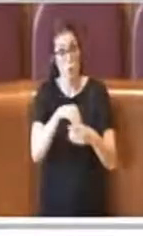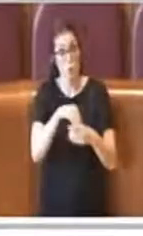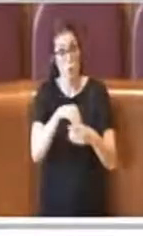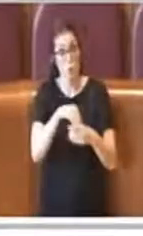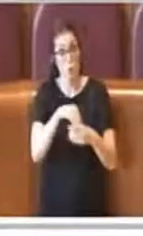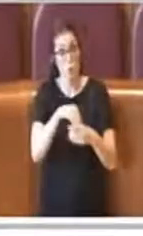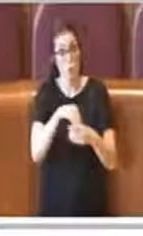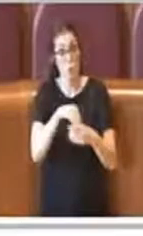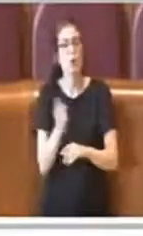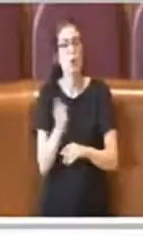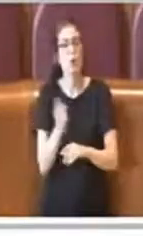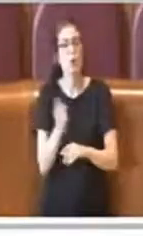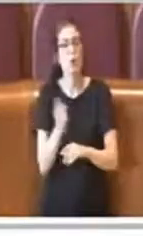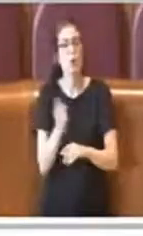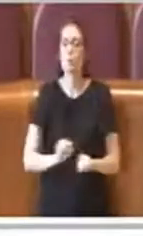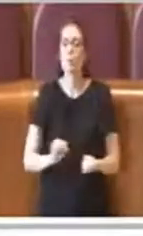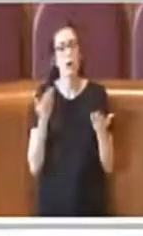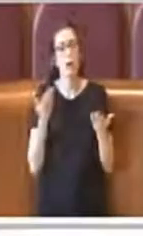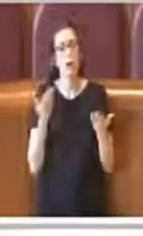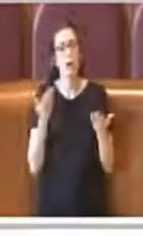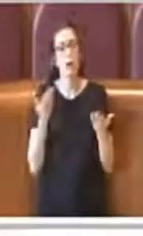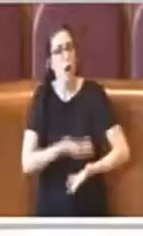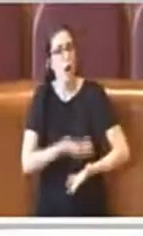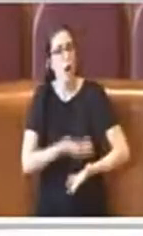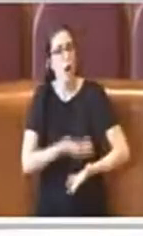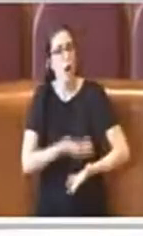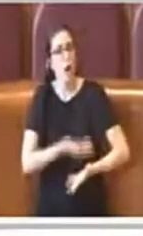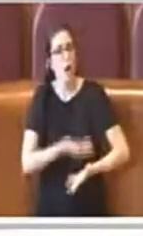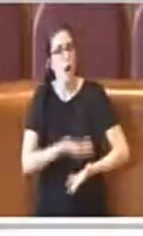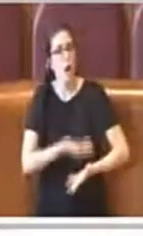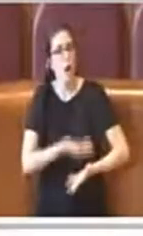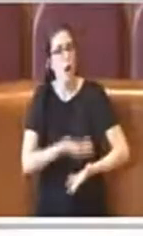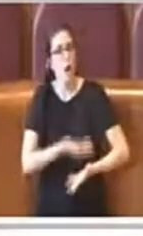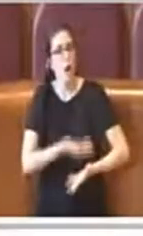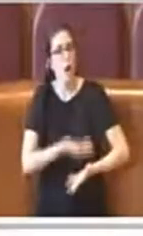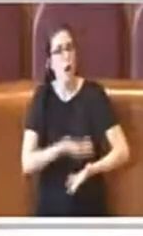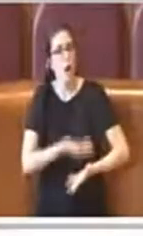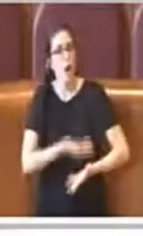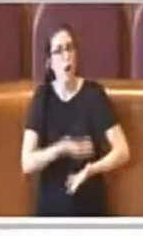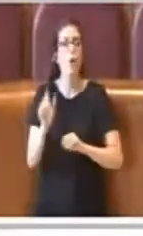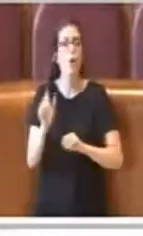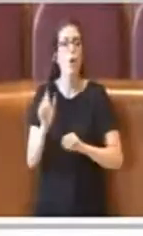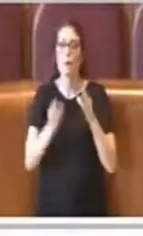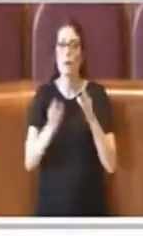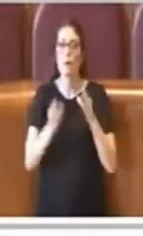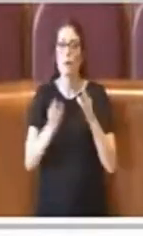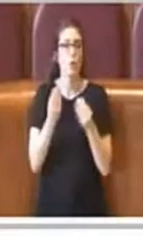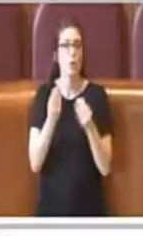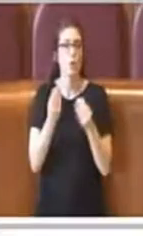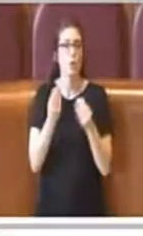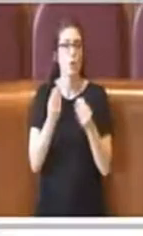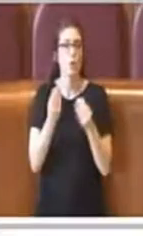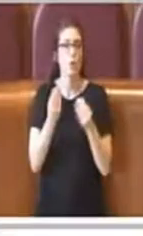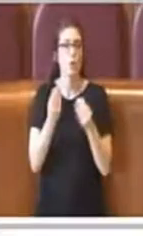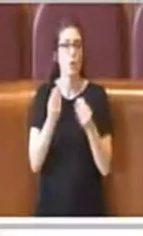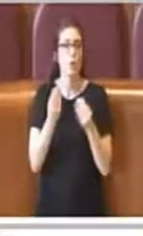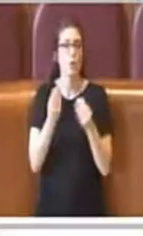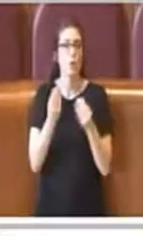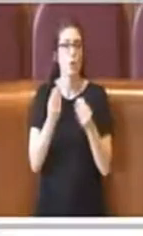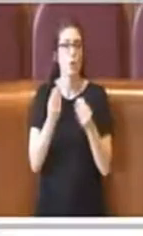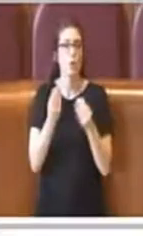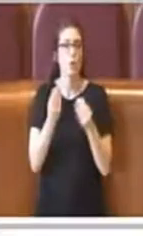possano essere messi in condizione di collaborare e di avere le giuste informazioni.